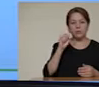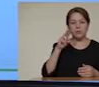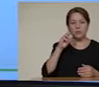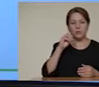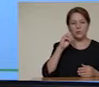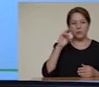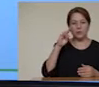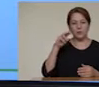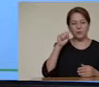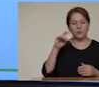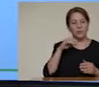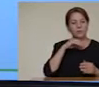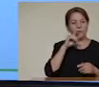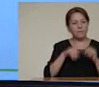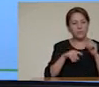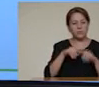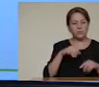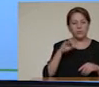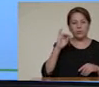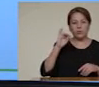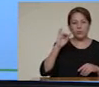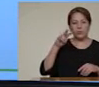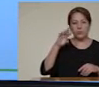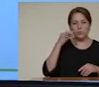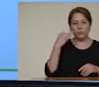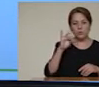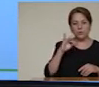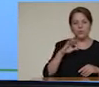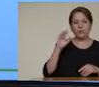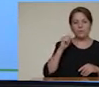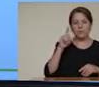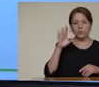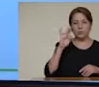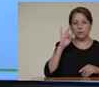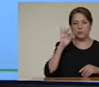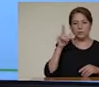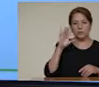vatani. 2. Yuli kalendari. 3. Grigoriy kalendari.